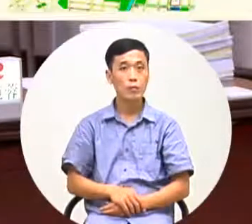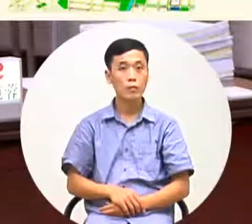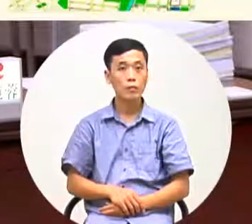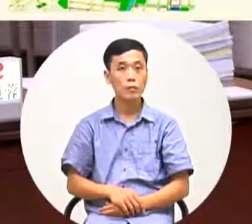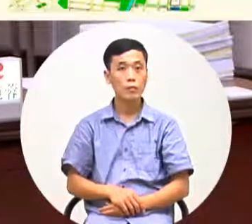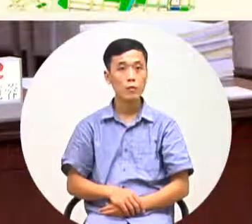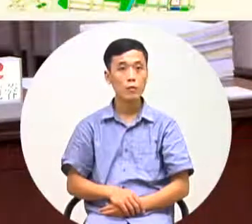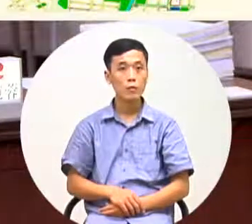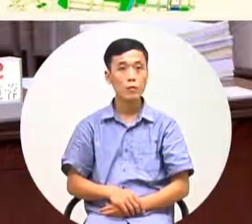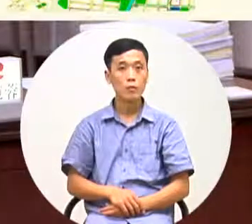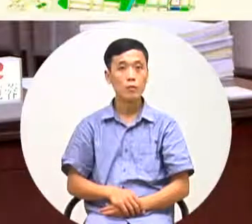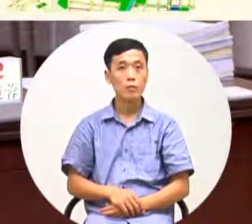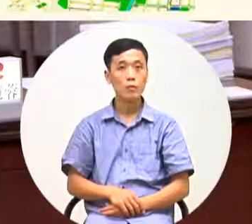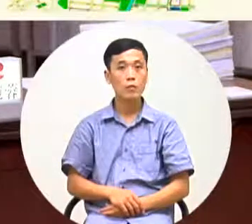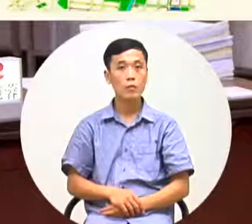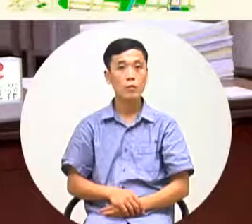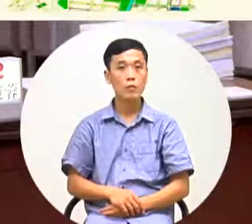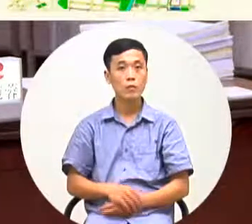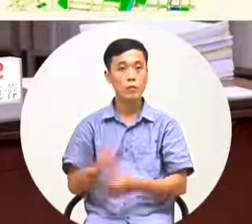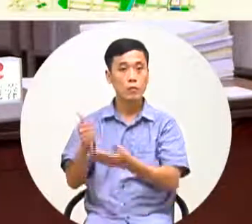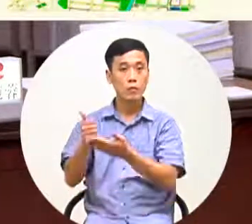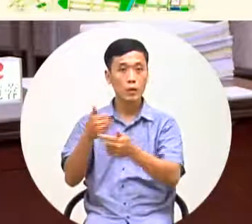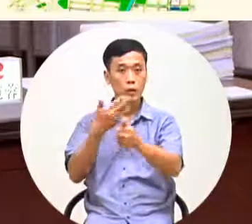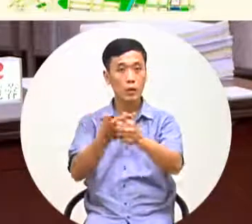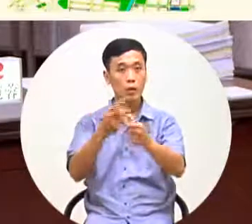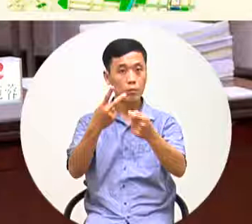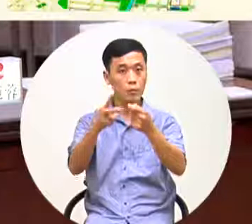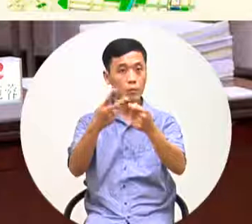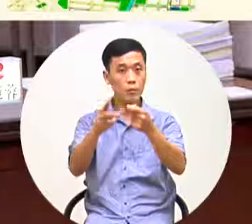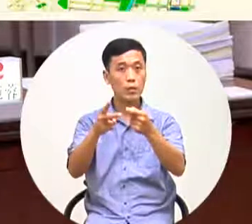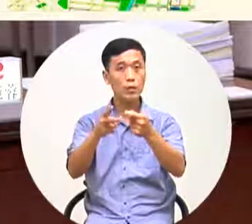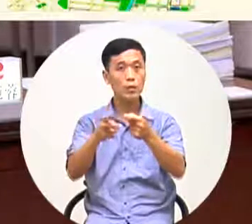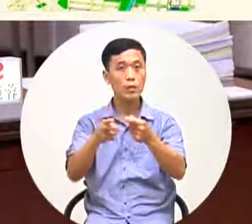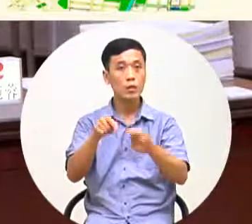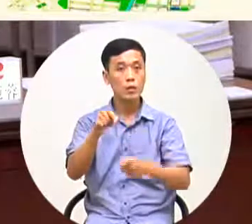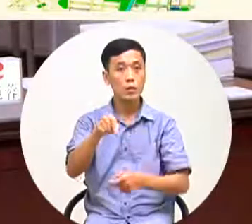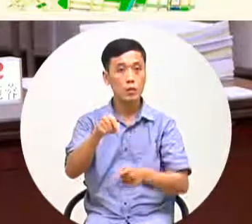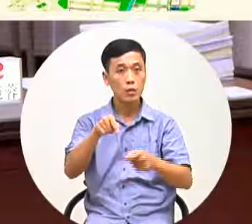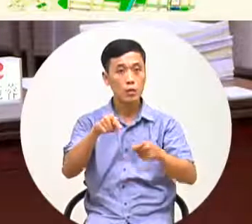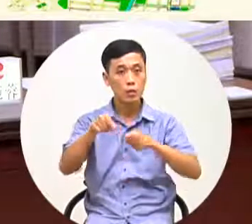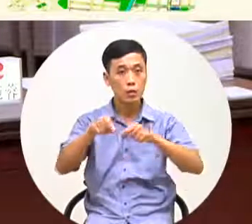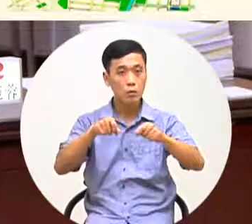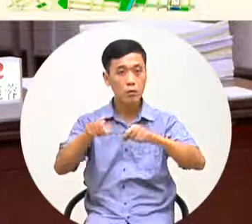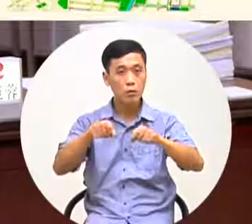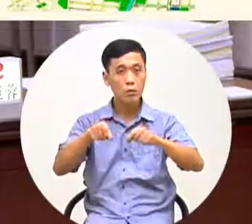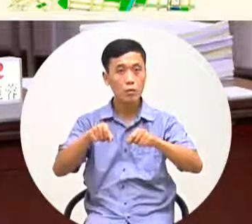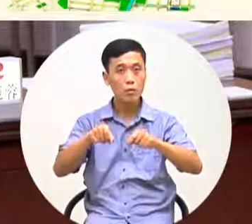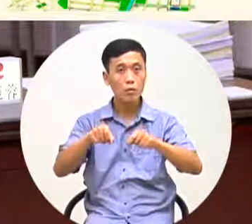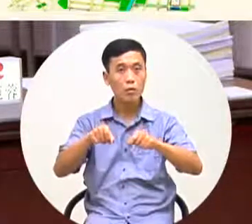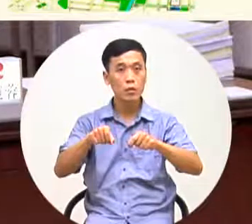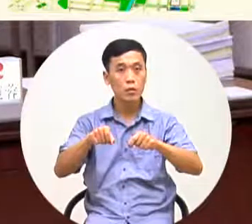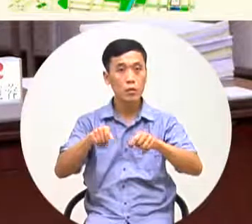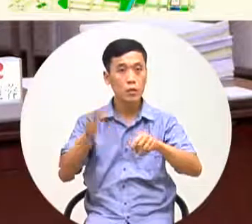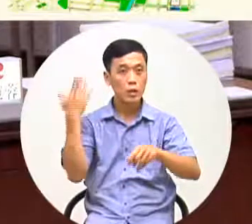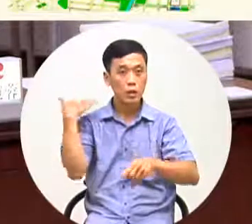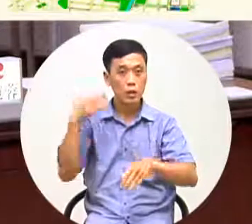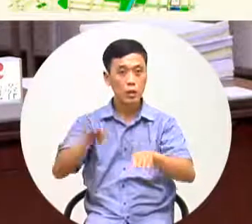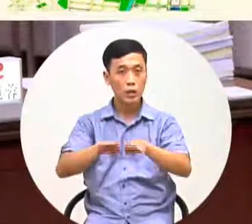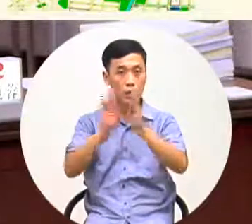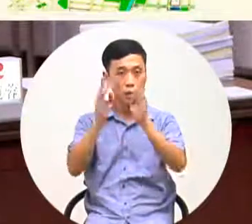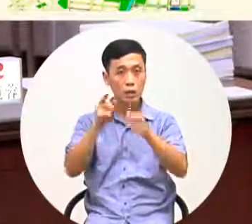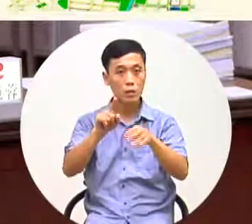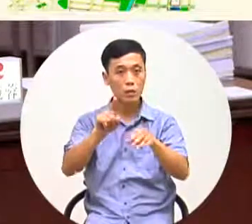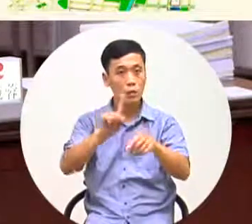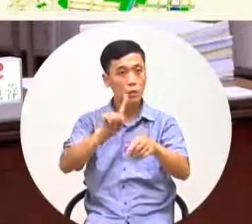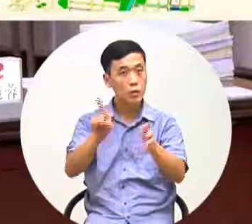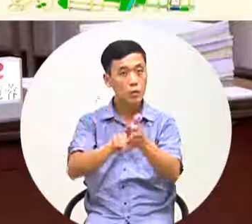请再给2分钟。 是毋是这个计划对不对吼？是当时实施吼啊，因为咱公司的对不对吼？一个所在